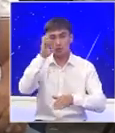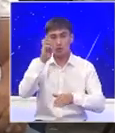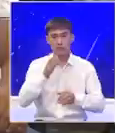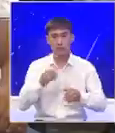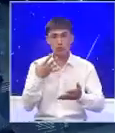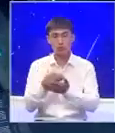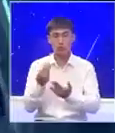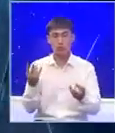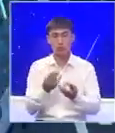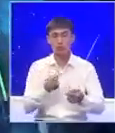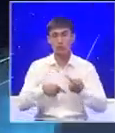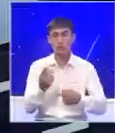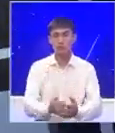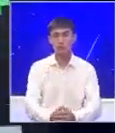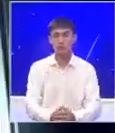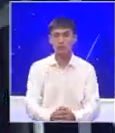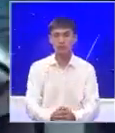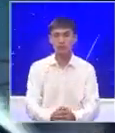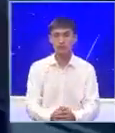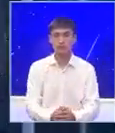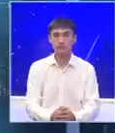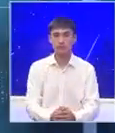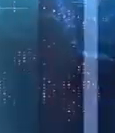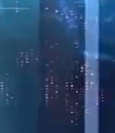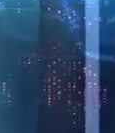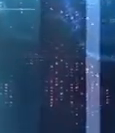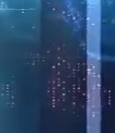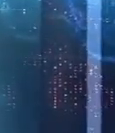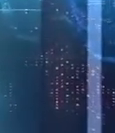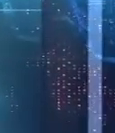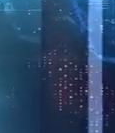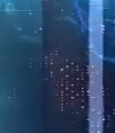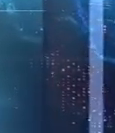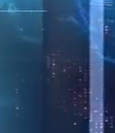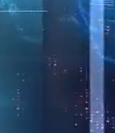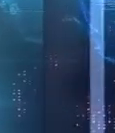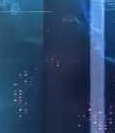государственную собственность. Надежда Белова, Жаркын Нурланулы, Мади Байбасынов, телеканал ЖТСУ.